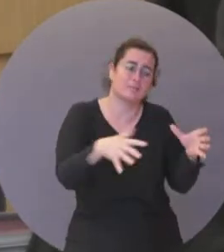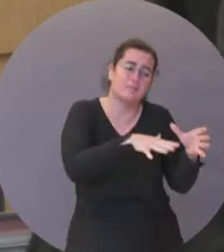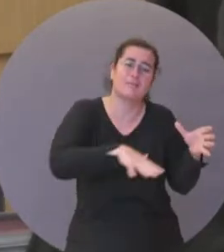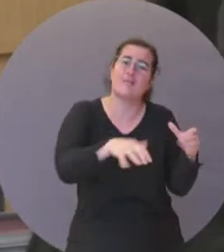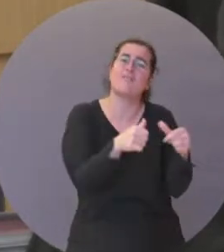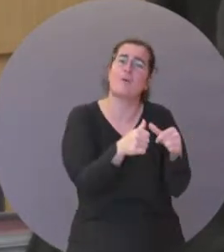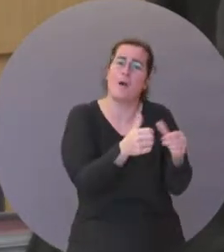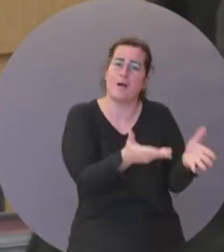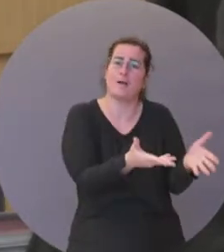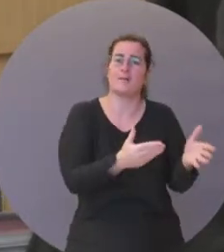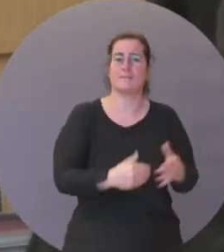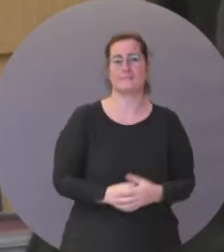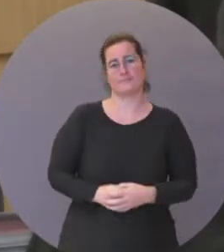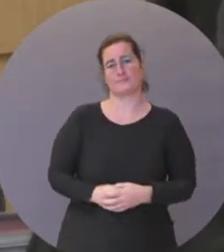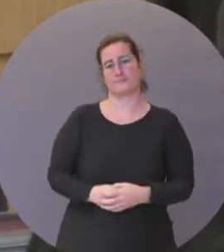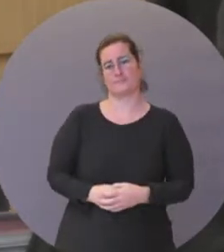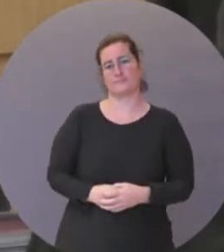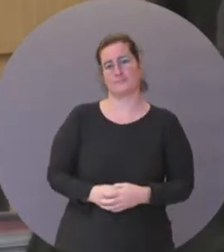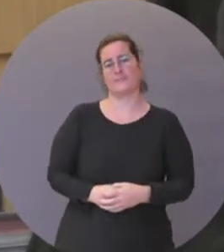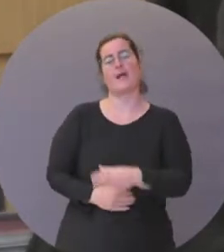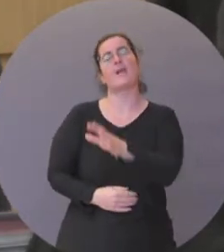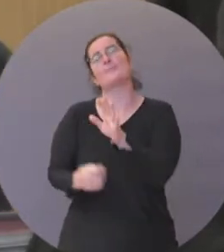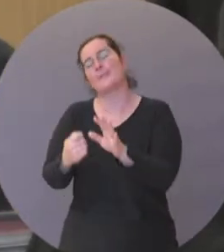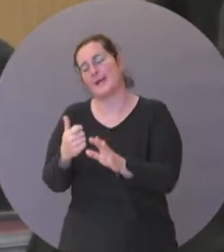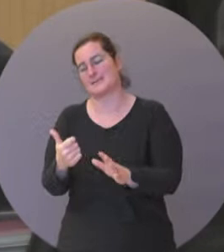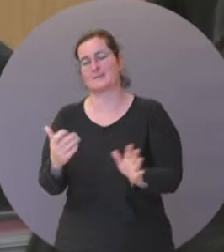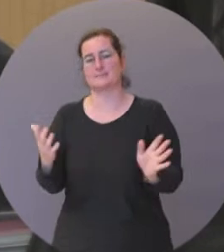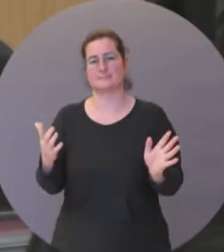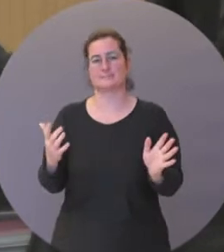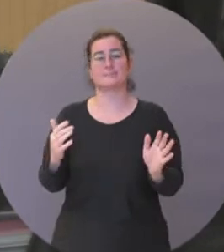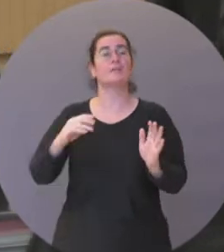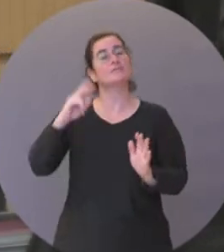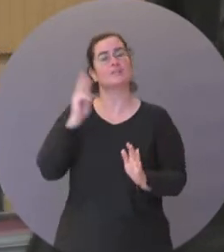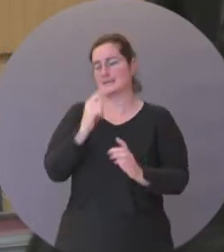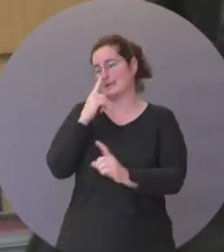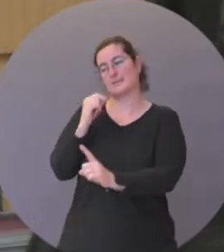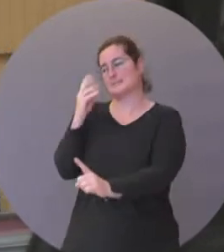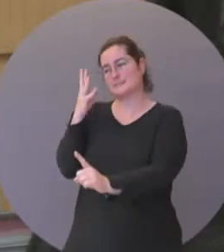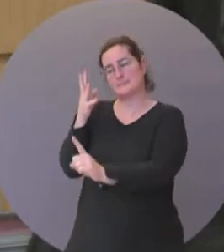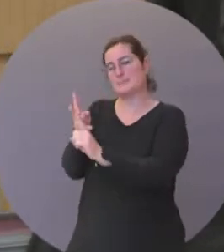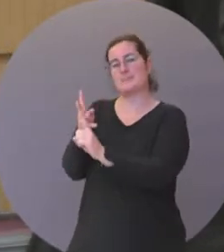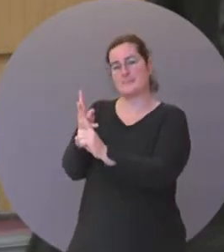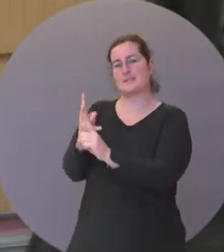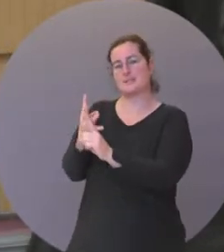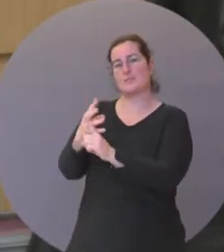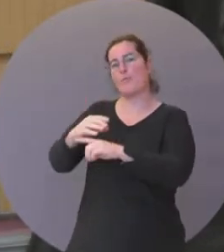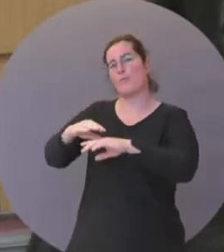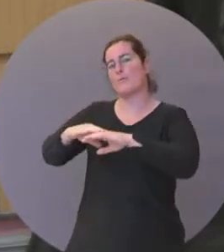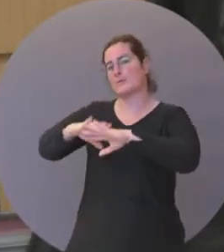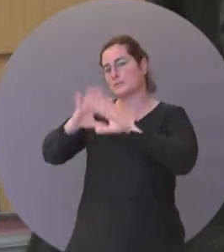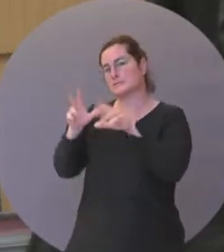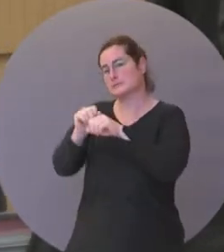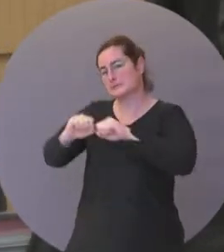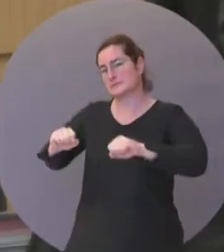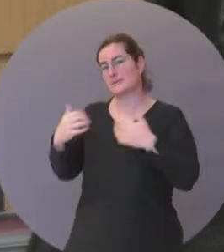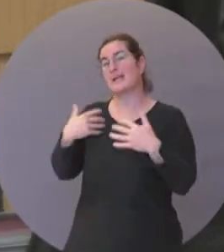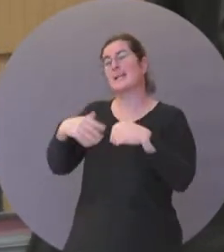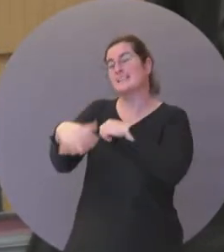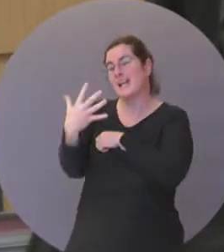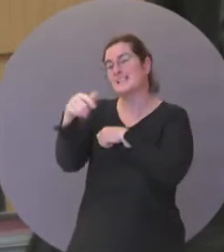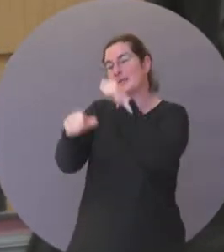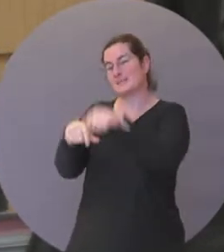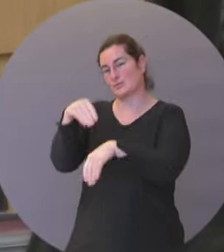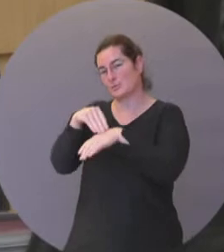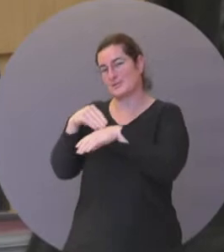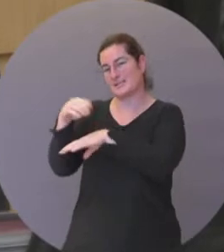presque car en réalité c'est une mission pharaonique qui est confiée à l'équipe de 15 conseillers emplois chargés